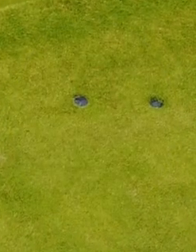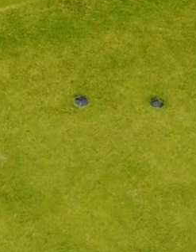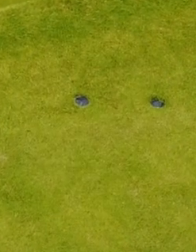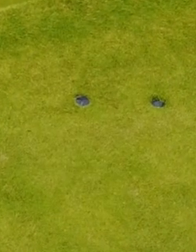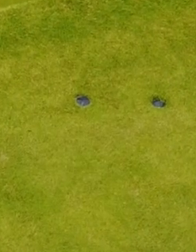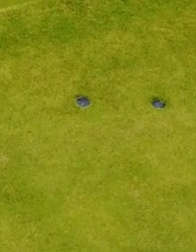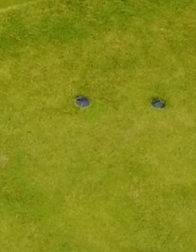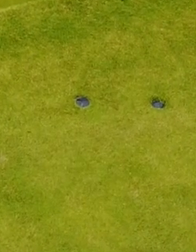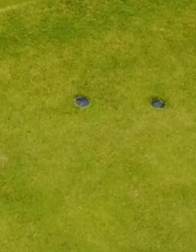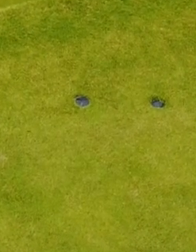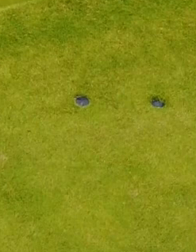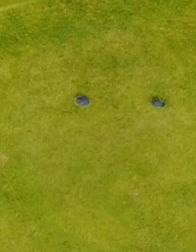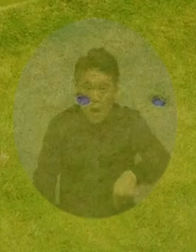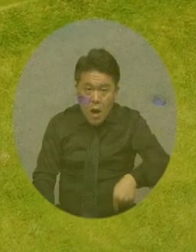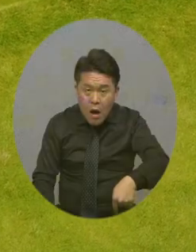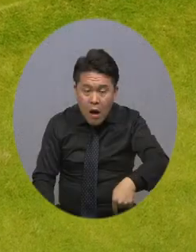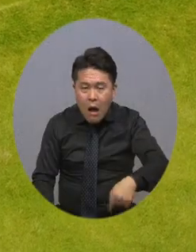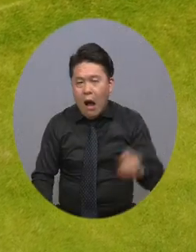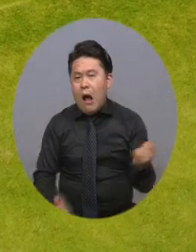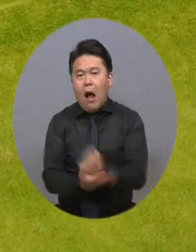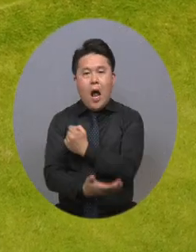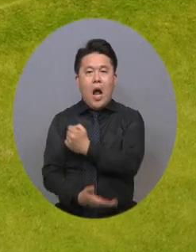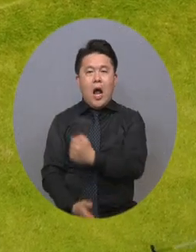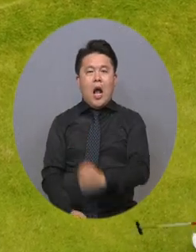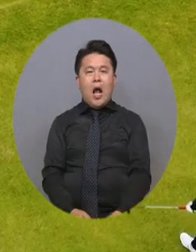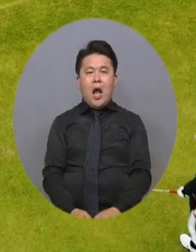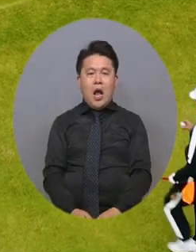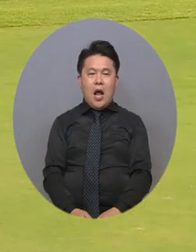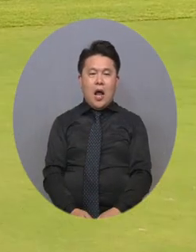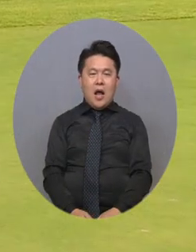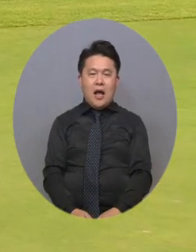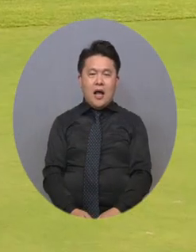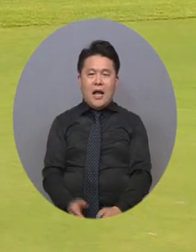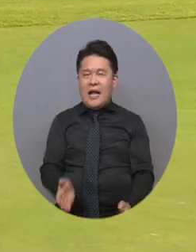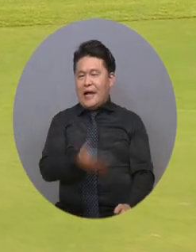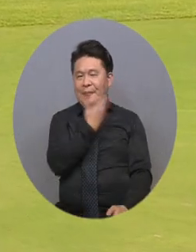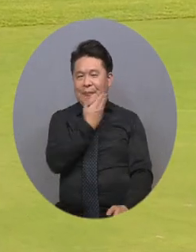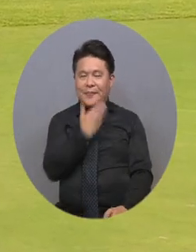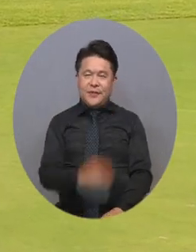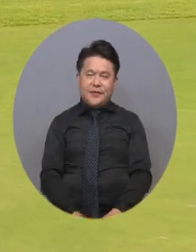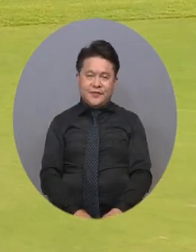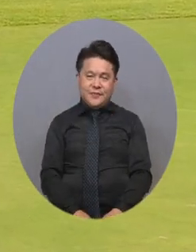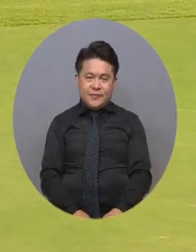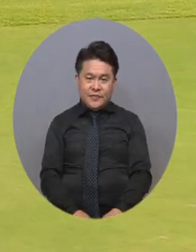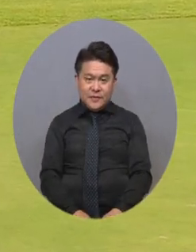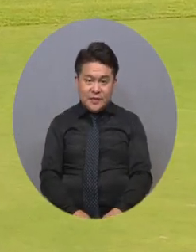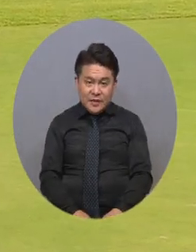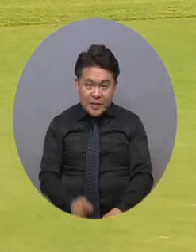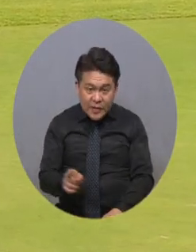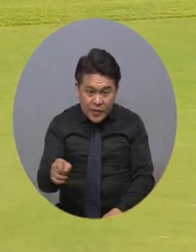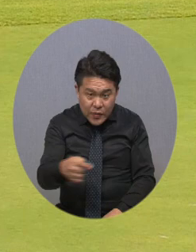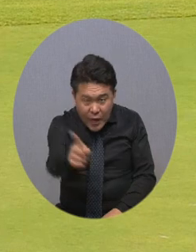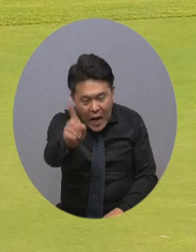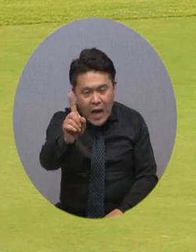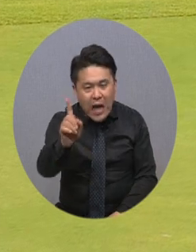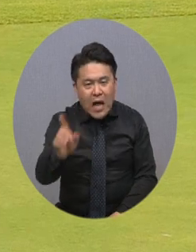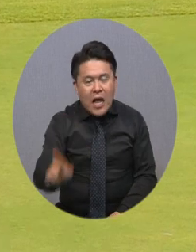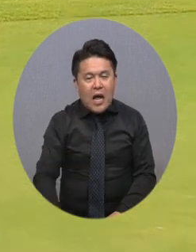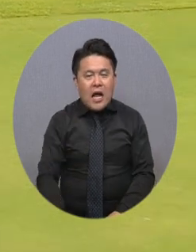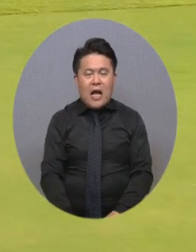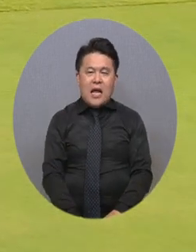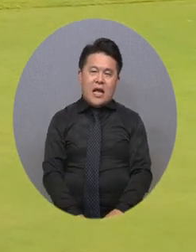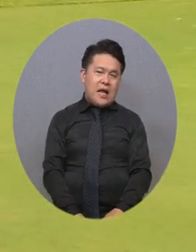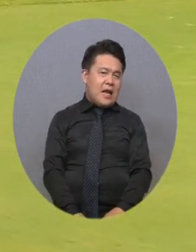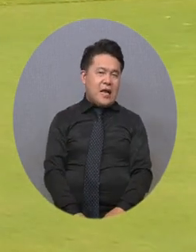와, 들어갈 것 같아. 대박. 우와. 아, 진짜 아깝다. 와, 들어갈 것 같아. 대박.